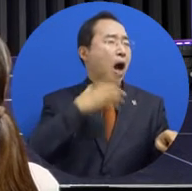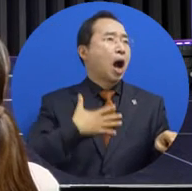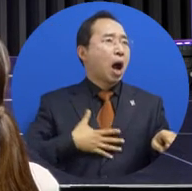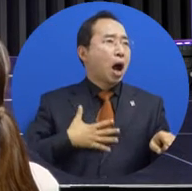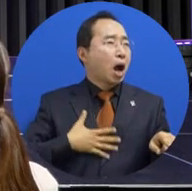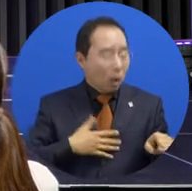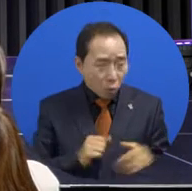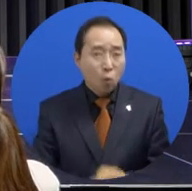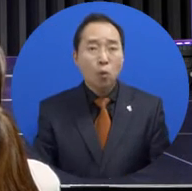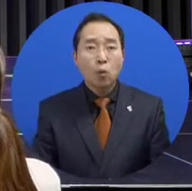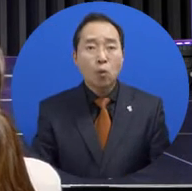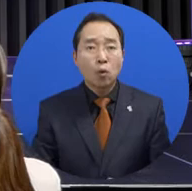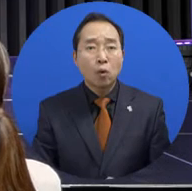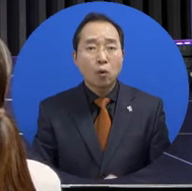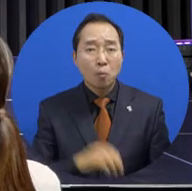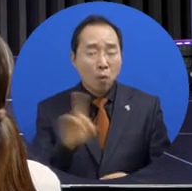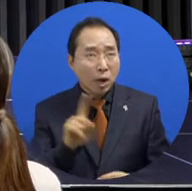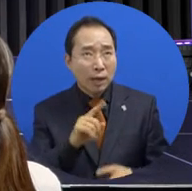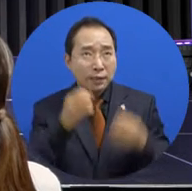알아가고 그 다음에 또